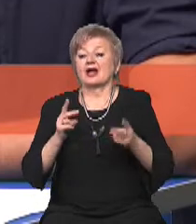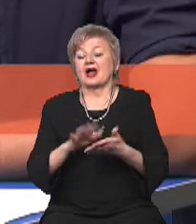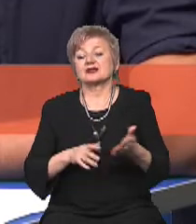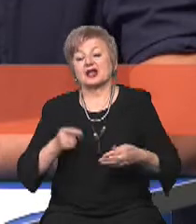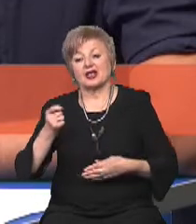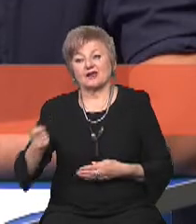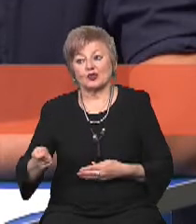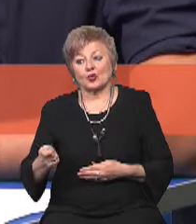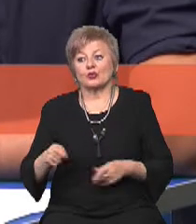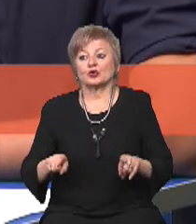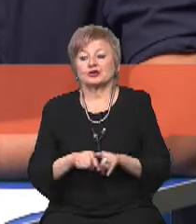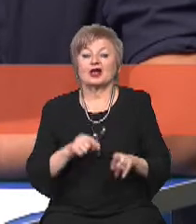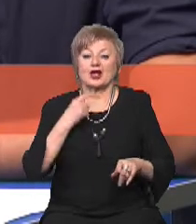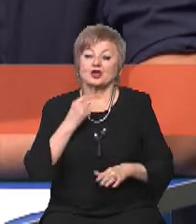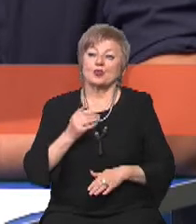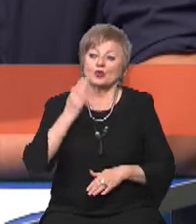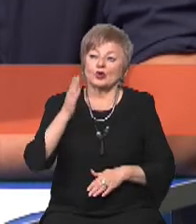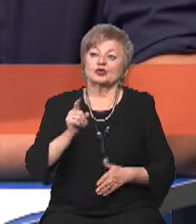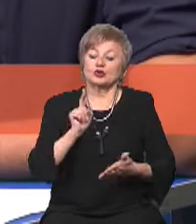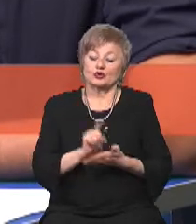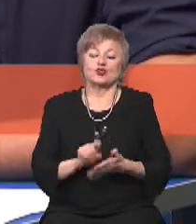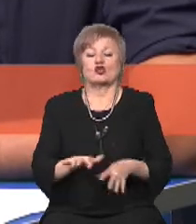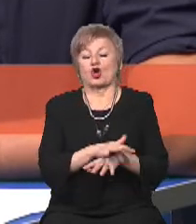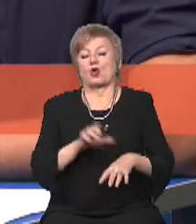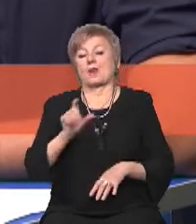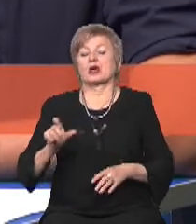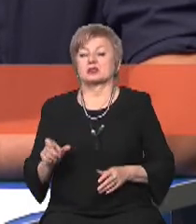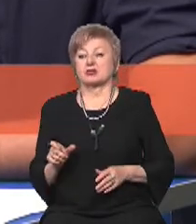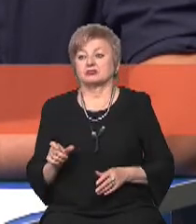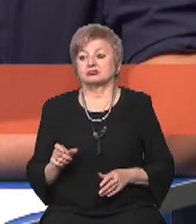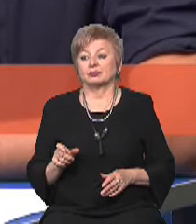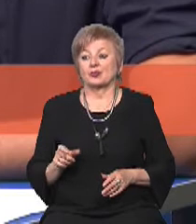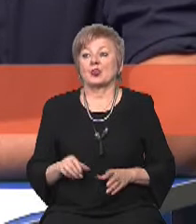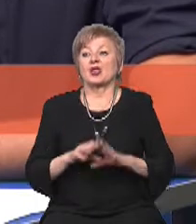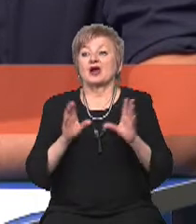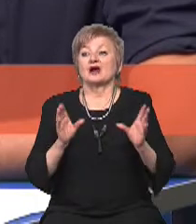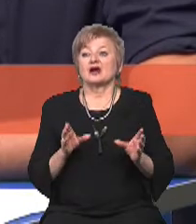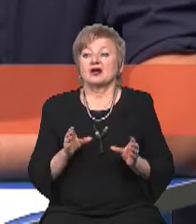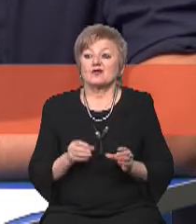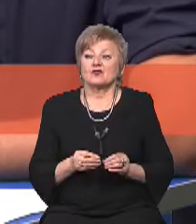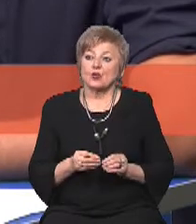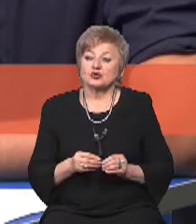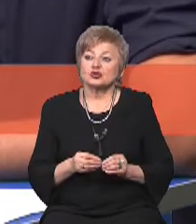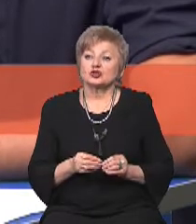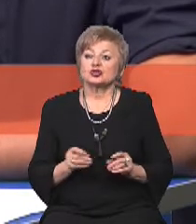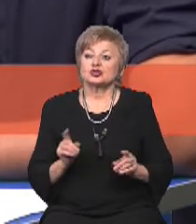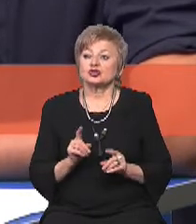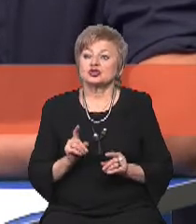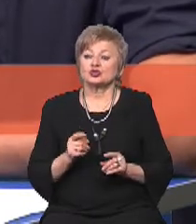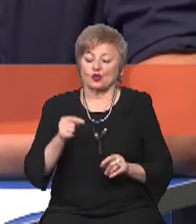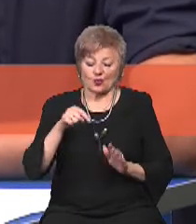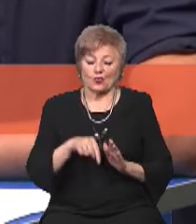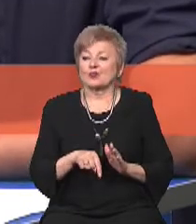заявку, так і проголосувати за неї має громада. Принципи партисипації, які існують в усьому